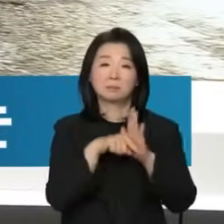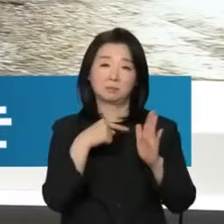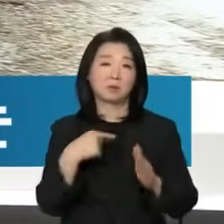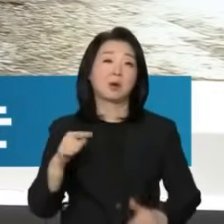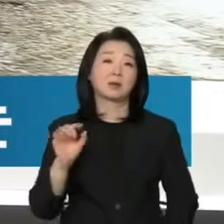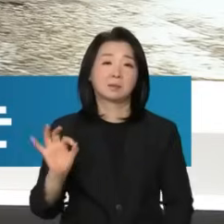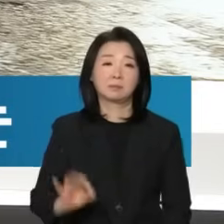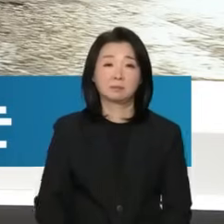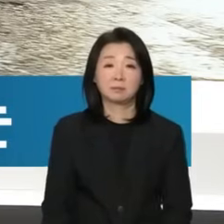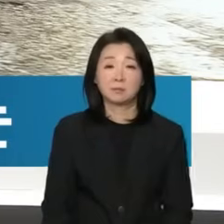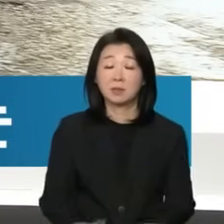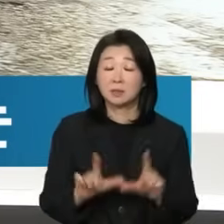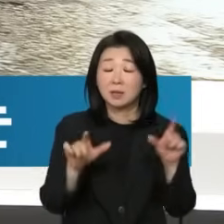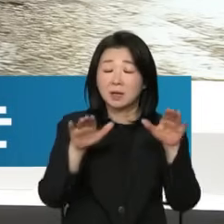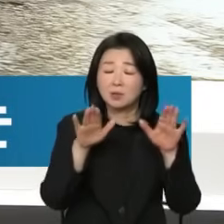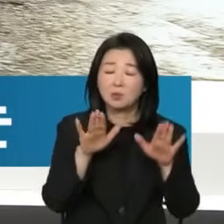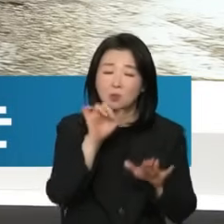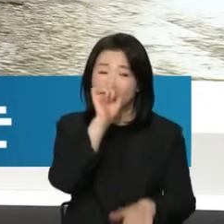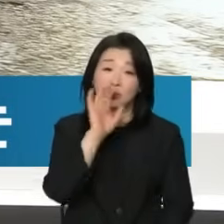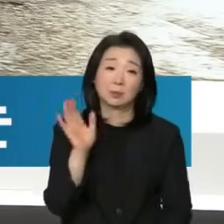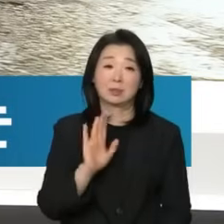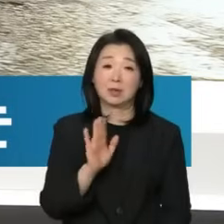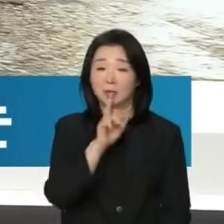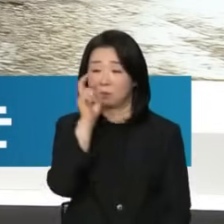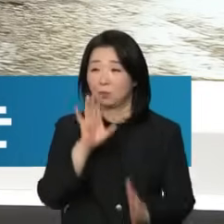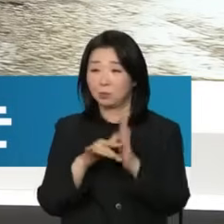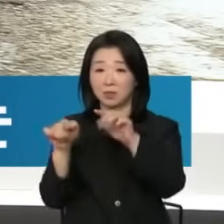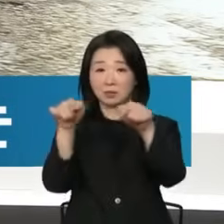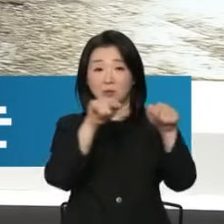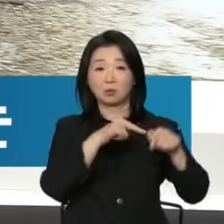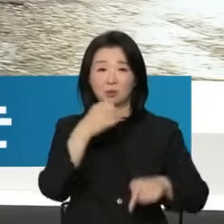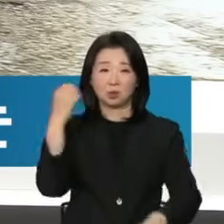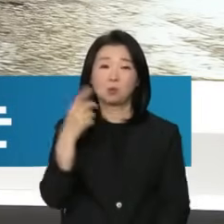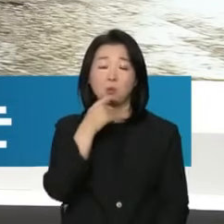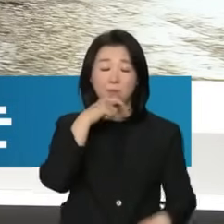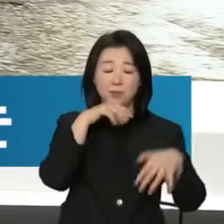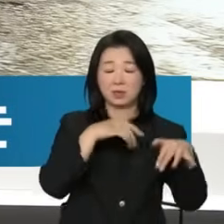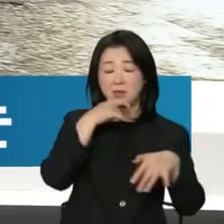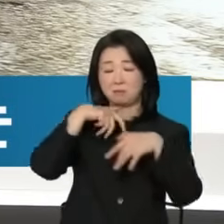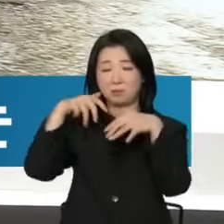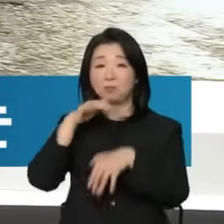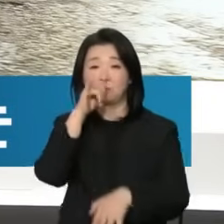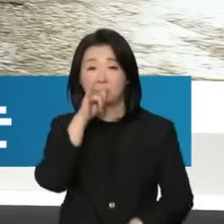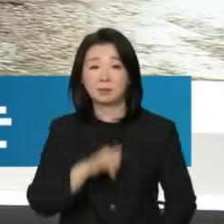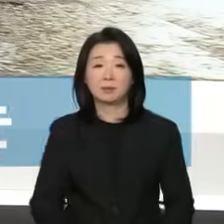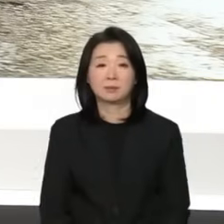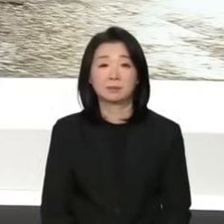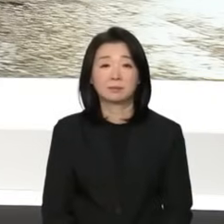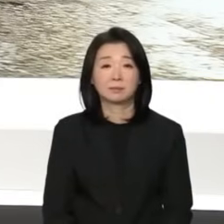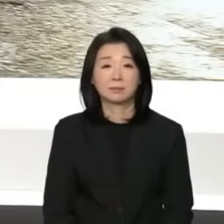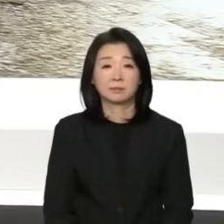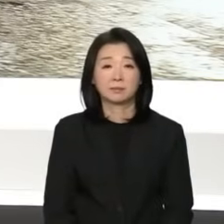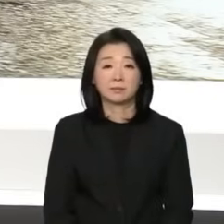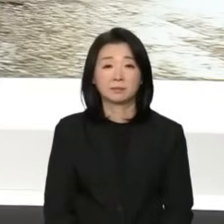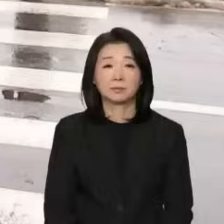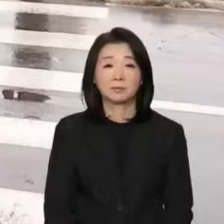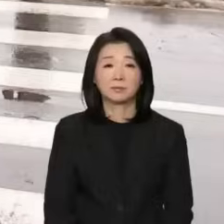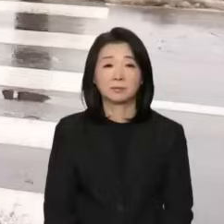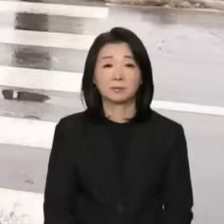떨어졌습니다. 날씨는 오늘도 굳습니다. 오후엔 전국적으로 또 비 혹은 눈이 내리겠습니다. 이재승 기자입니다.